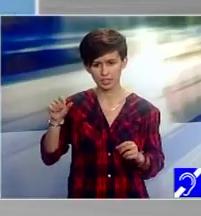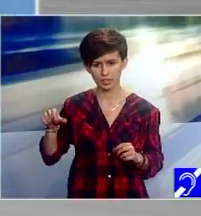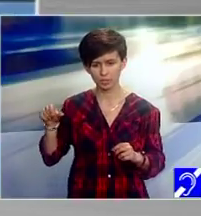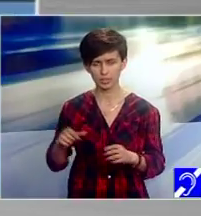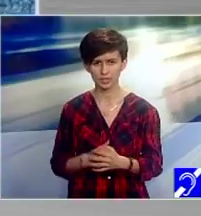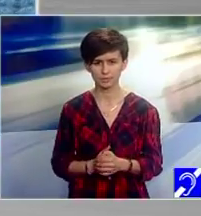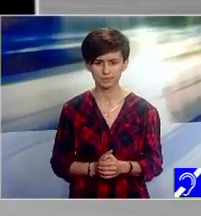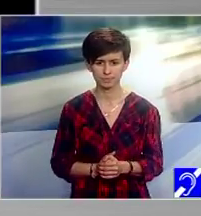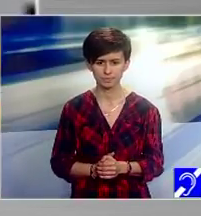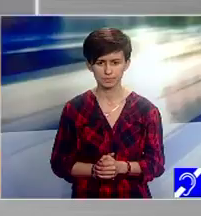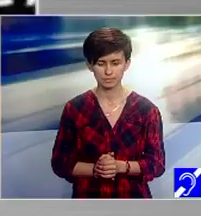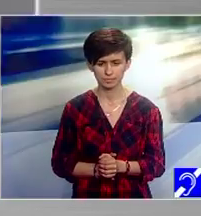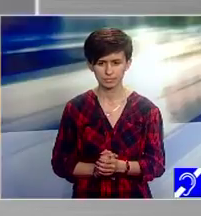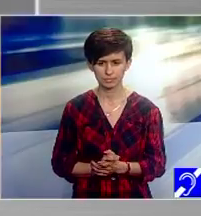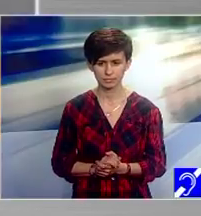platou.